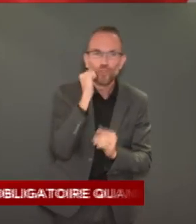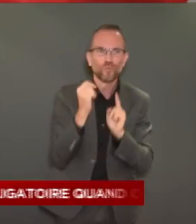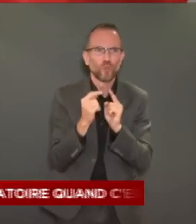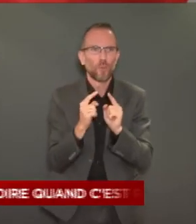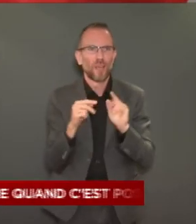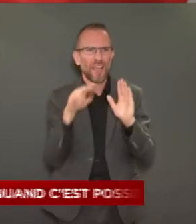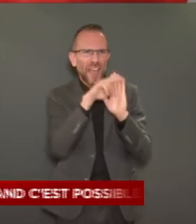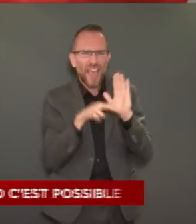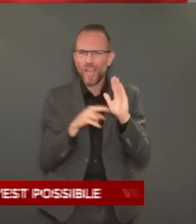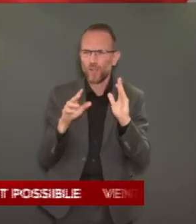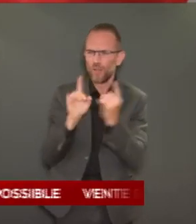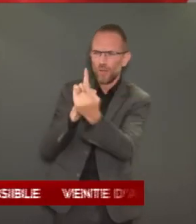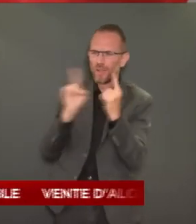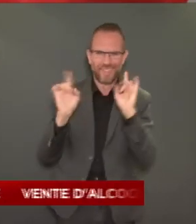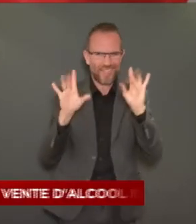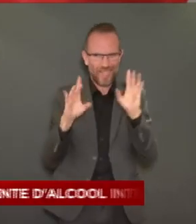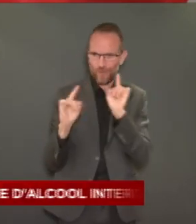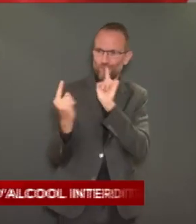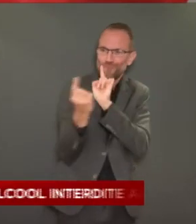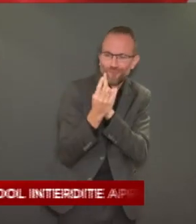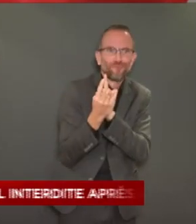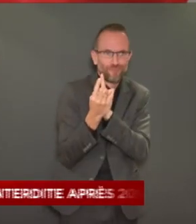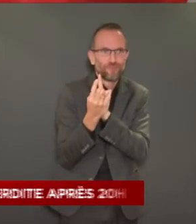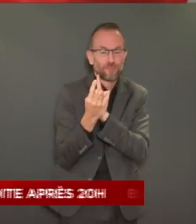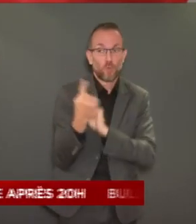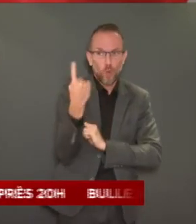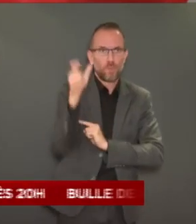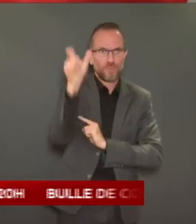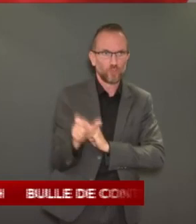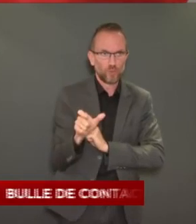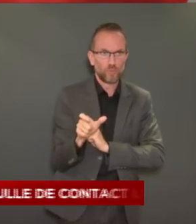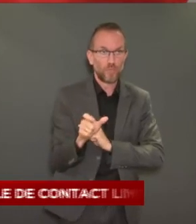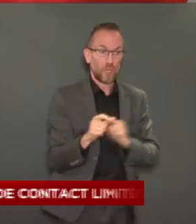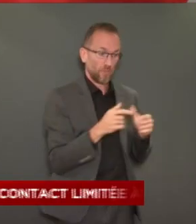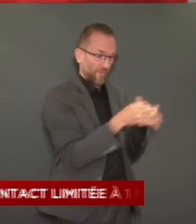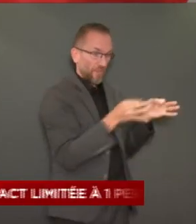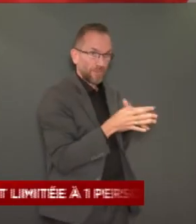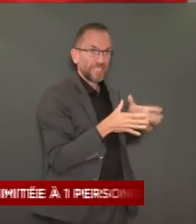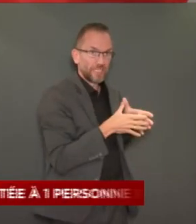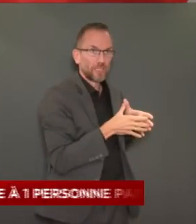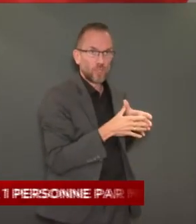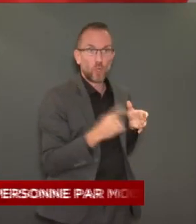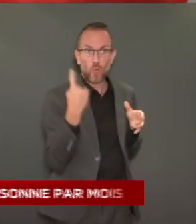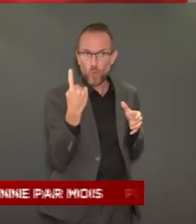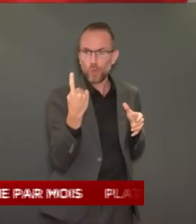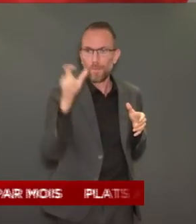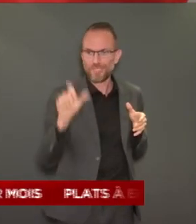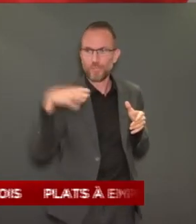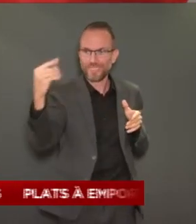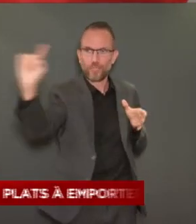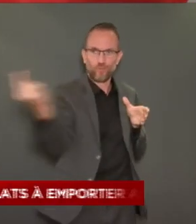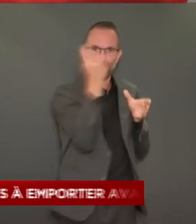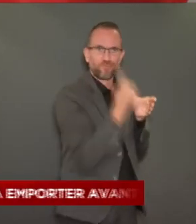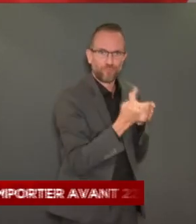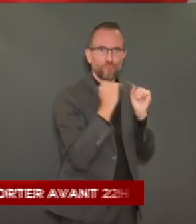pas. Une personne au-delà de votre ménage. Est-ce que ça veut dire que vous ne pouvez